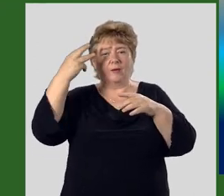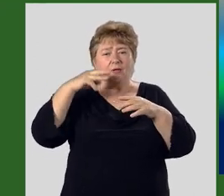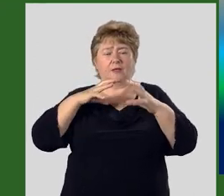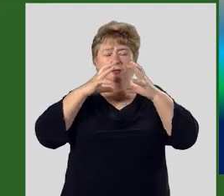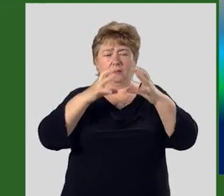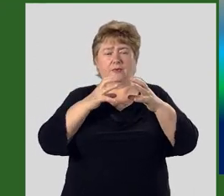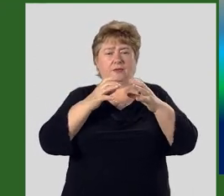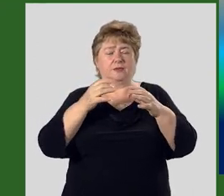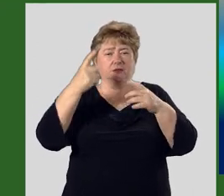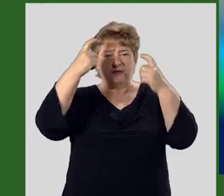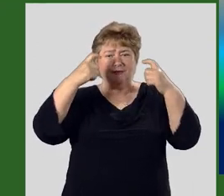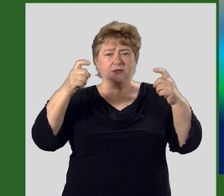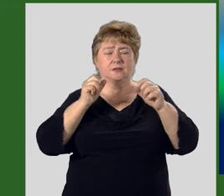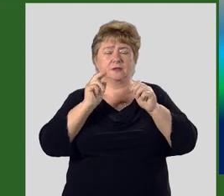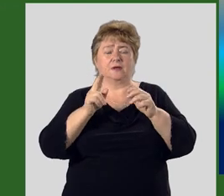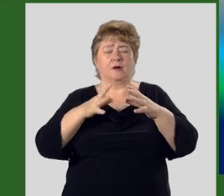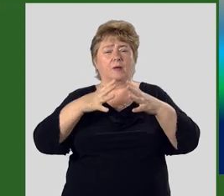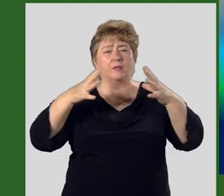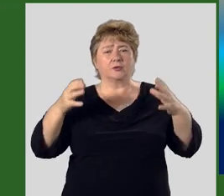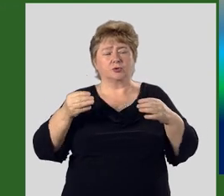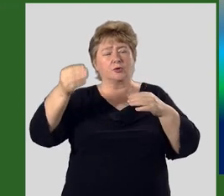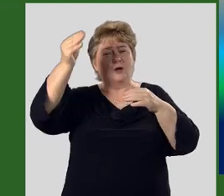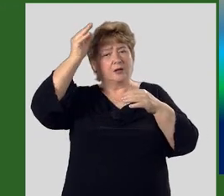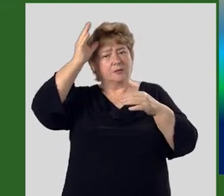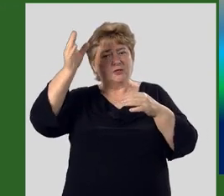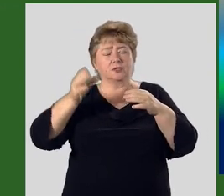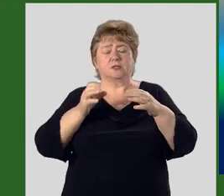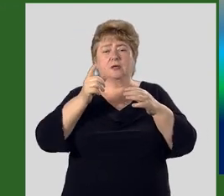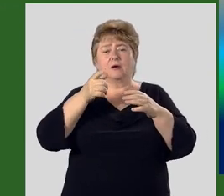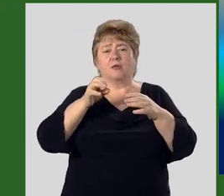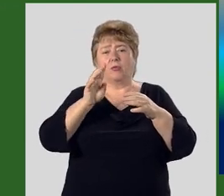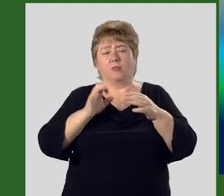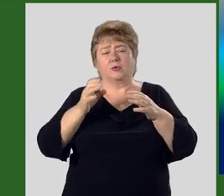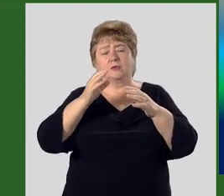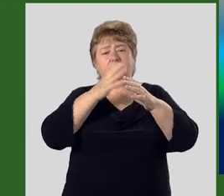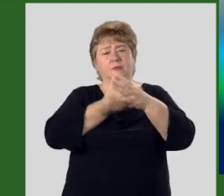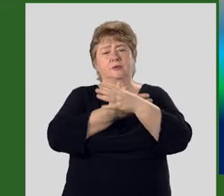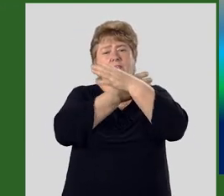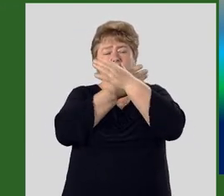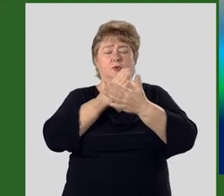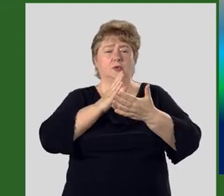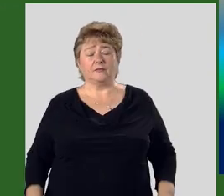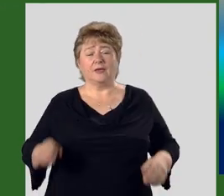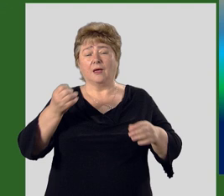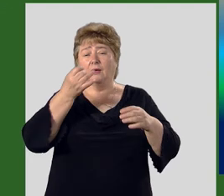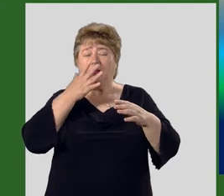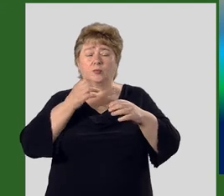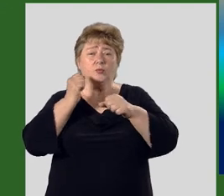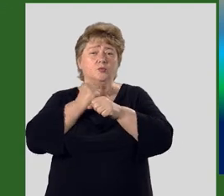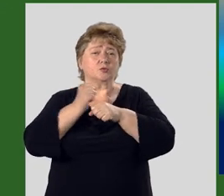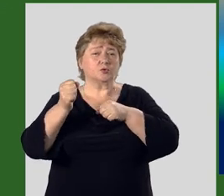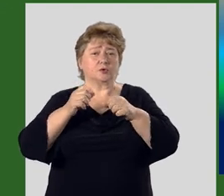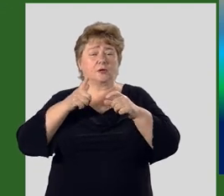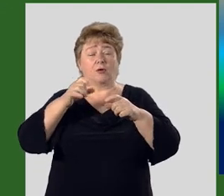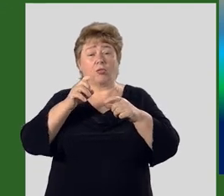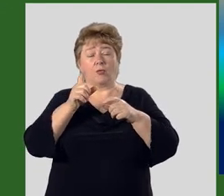мира, известная также как Большой академический глобус, находится в Санкт-Петербурге. В Японии создали